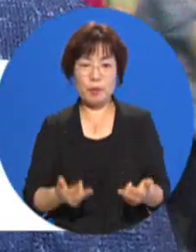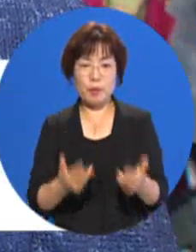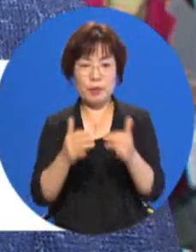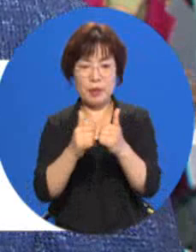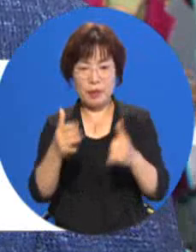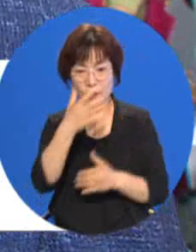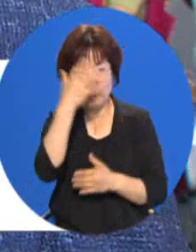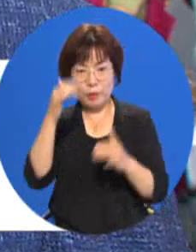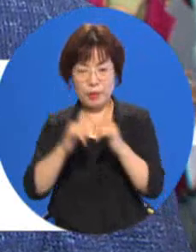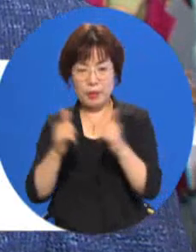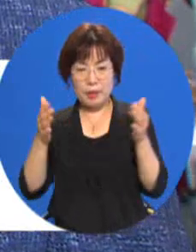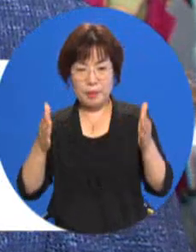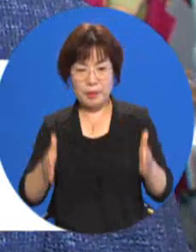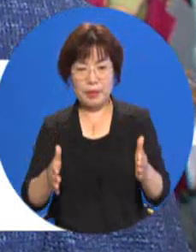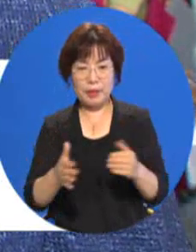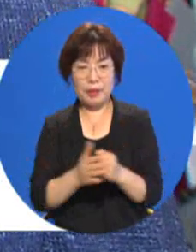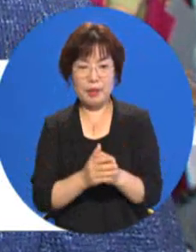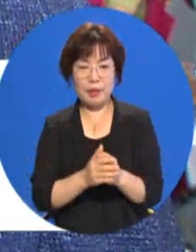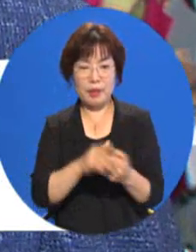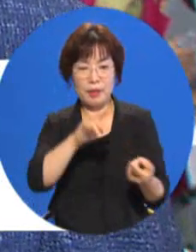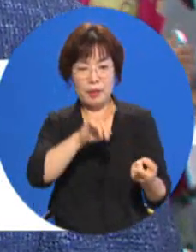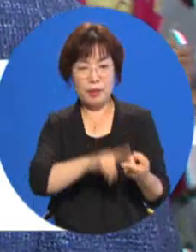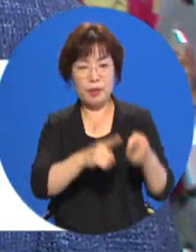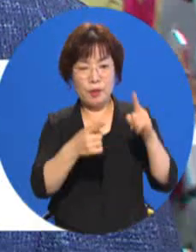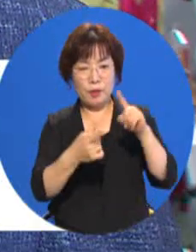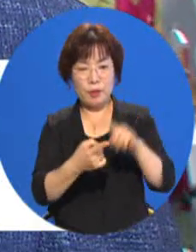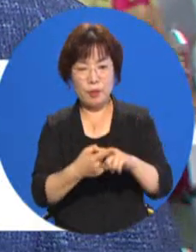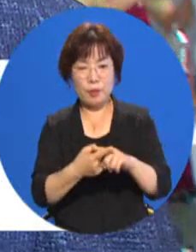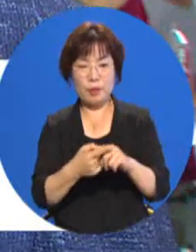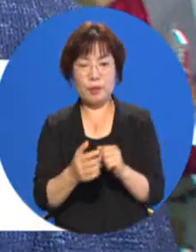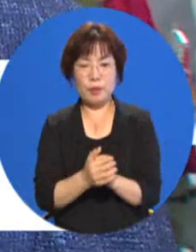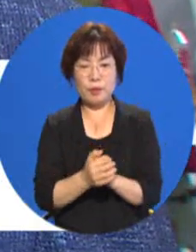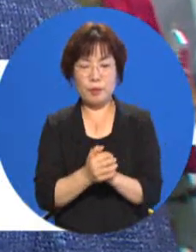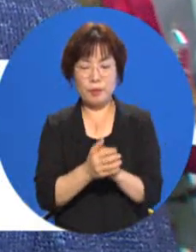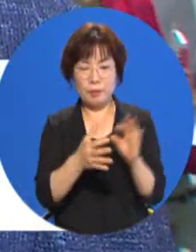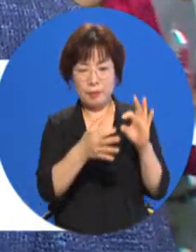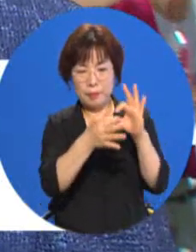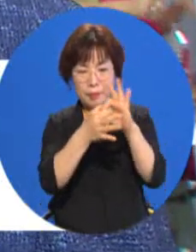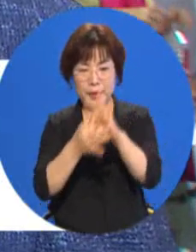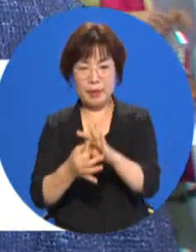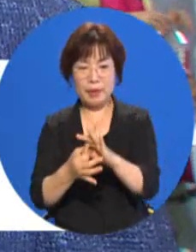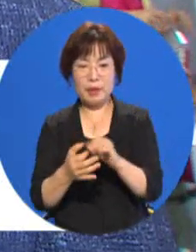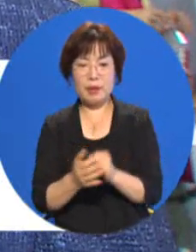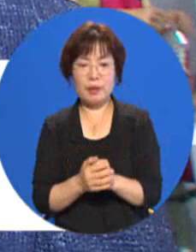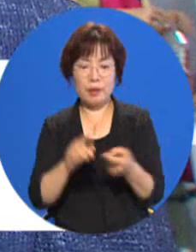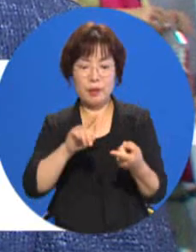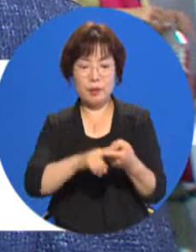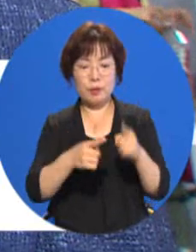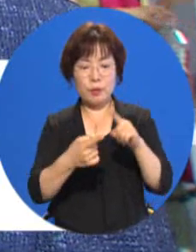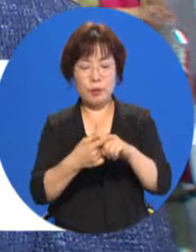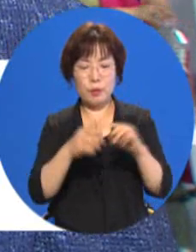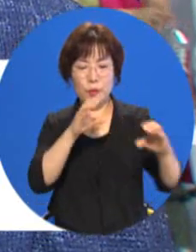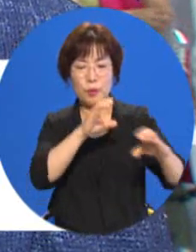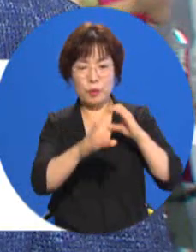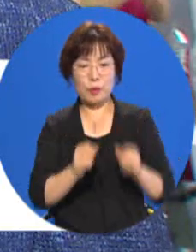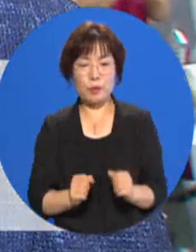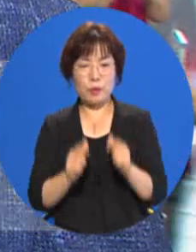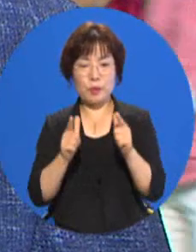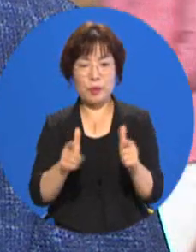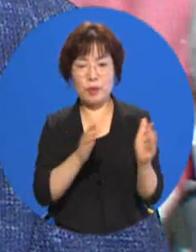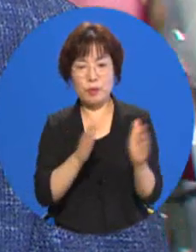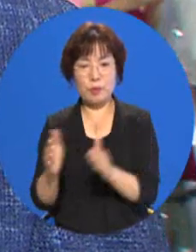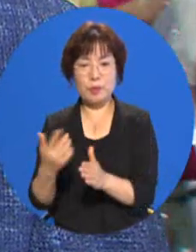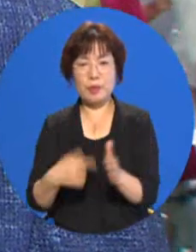기관과 이용자분들한테 지원을 해주는 자원봉사나 후원자분들 간의 삼각근을 형성하고 또 이들 간의 소통의